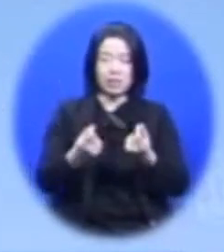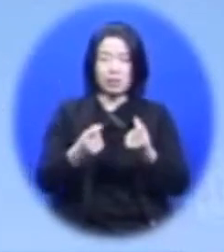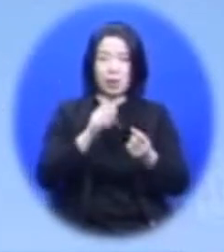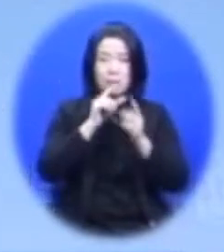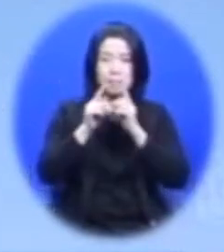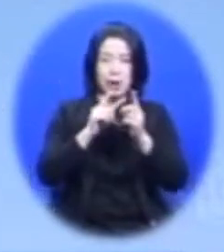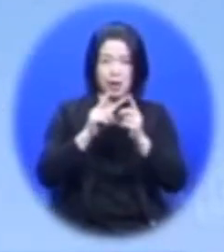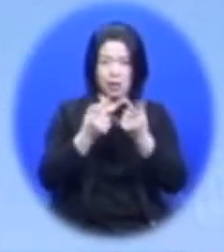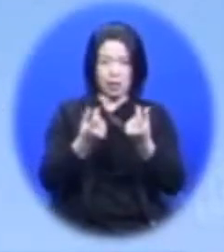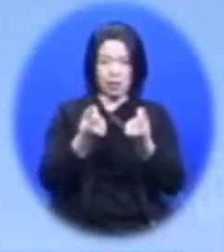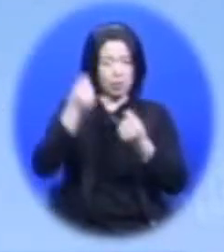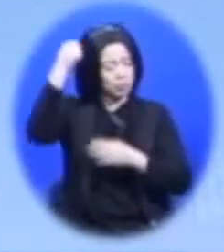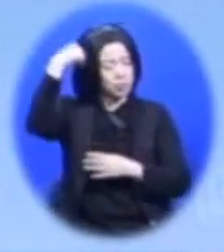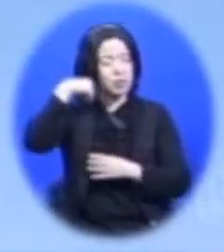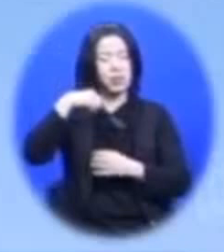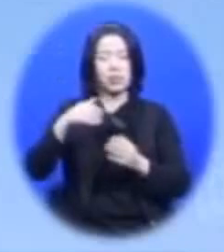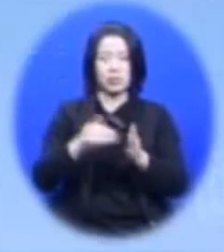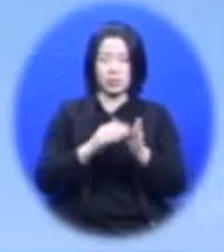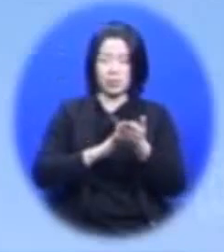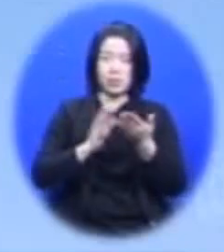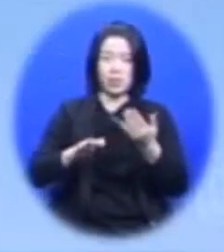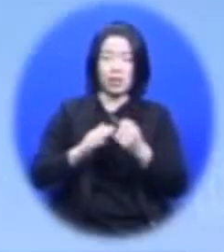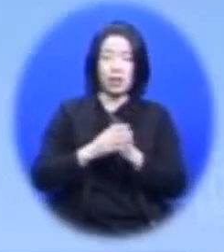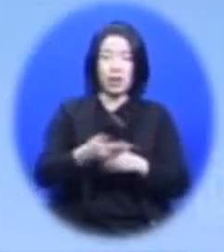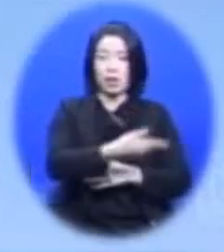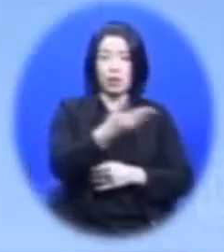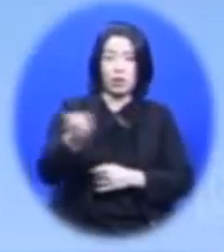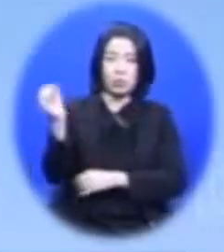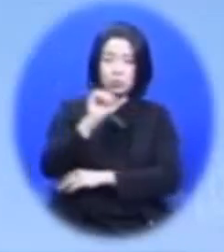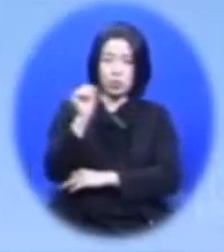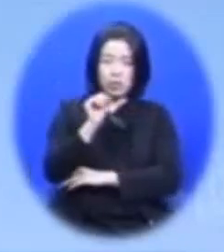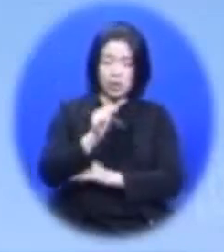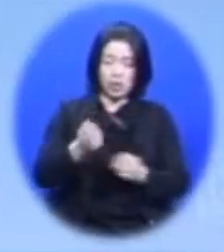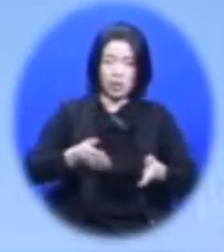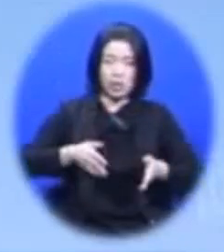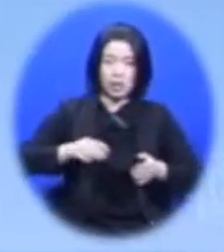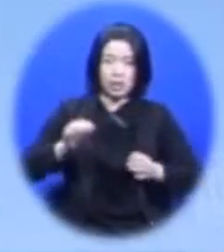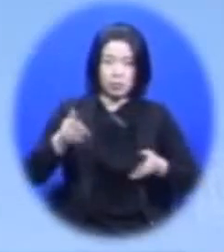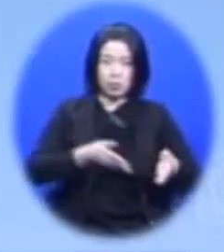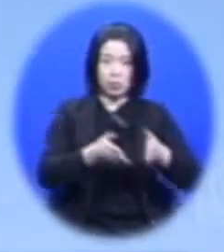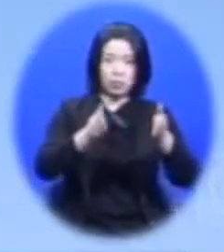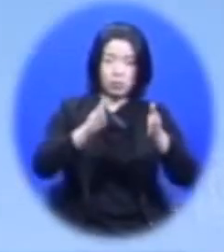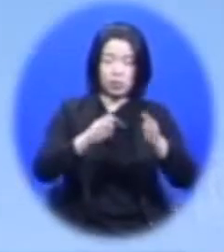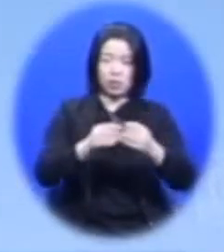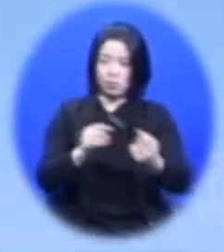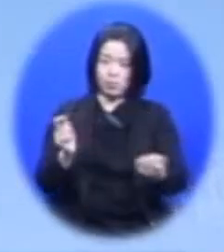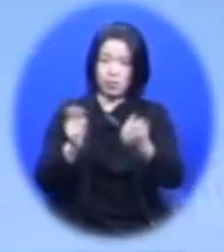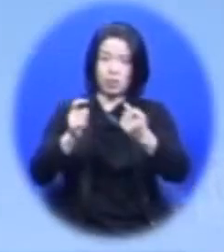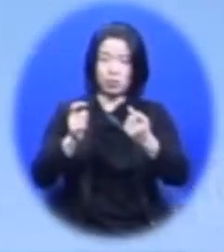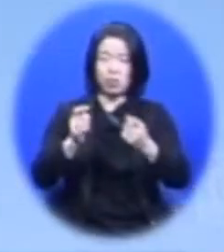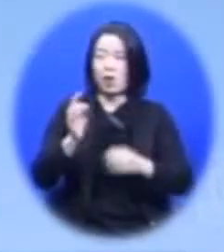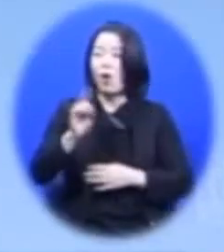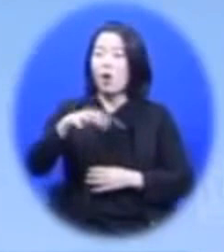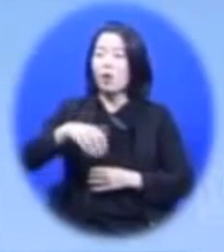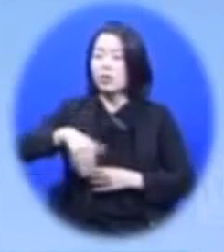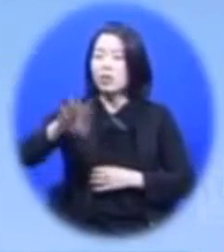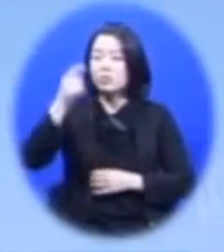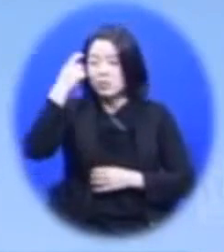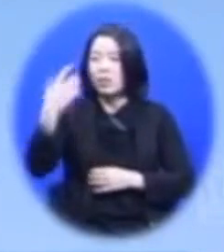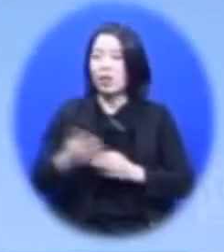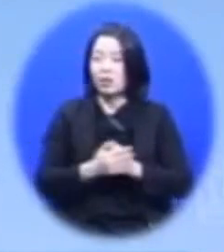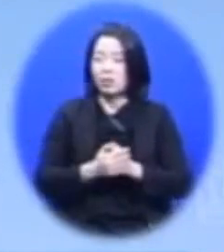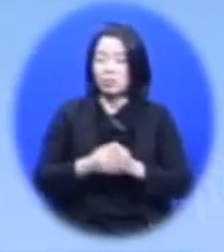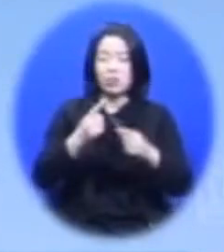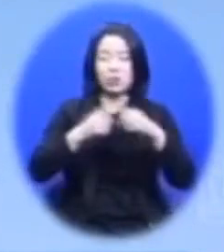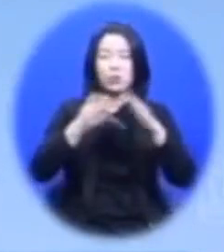이렇게 느껴지잖아요. 여러분, 운전하다가 서로 길거리에서 막 다투다가 어디 가시는 길이십니까? 교회 가는 길입니다.